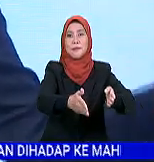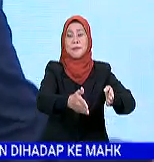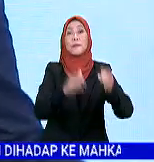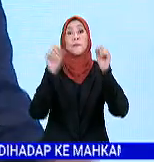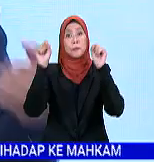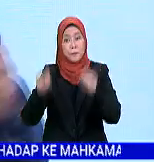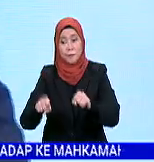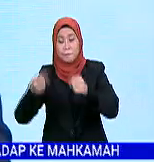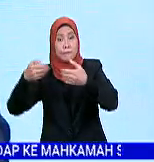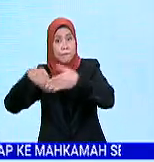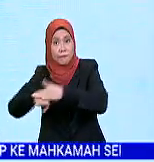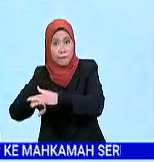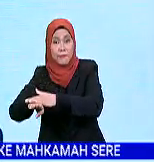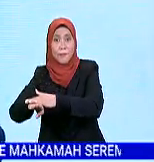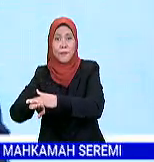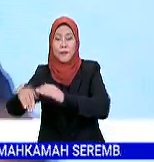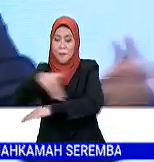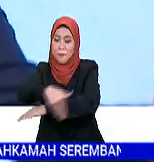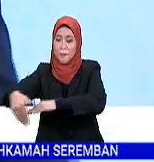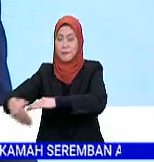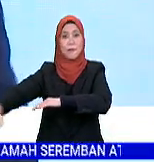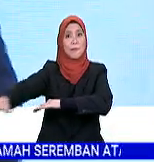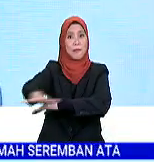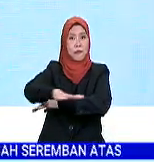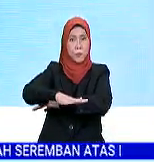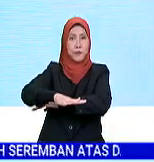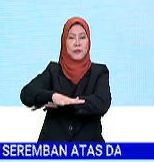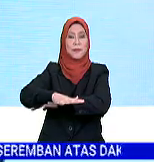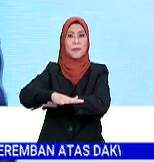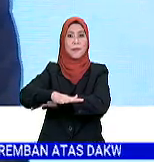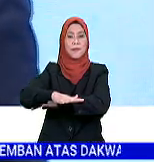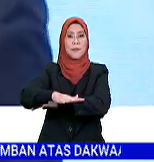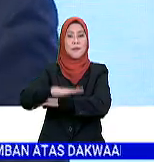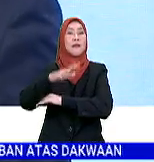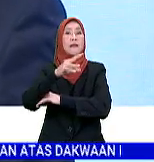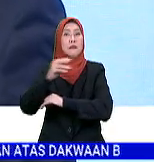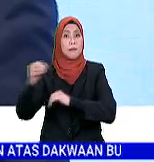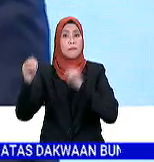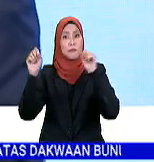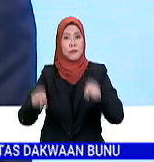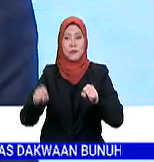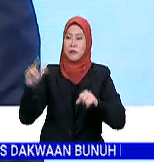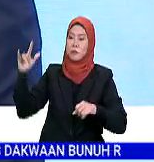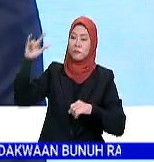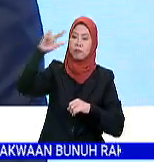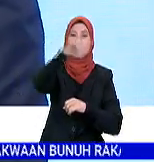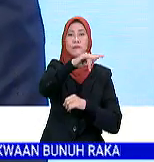boleh masuk daripada sempadan laut, dan dia juga boleh masuk daripada